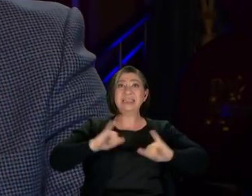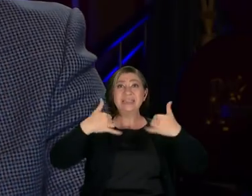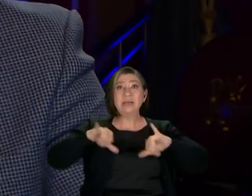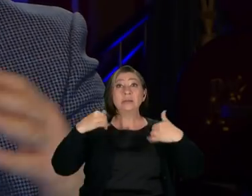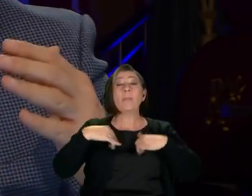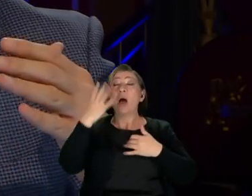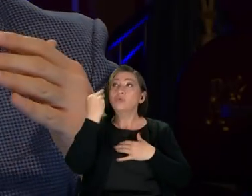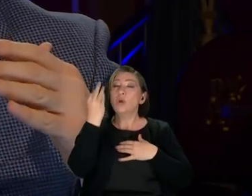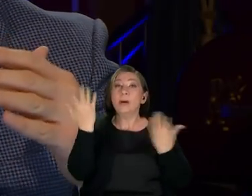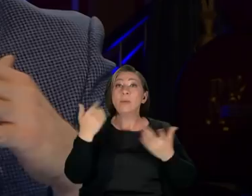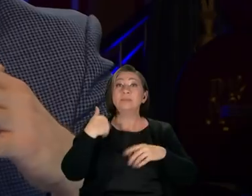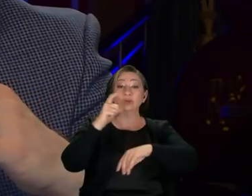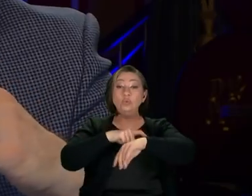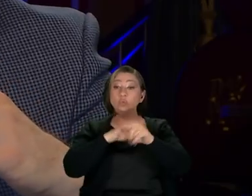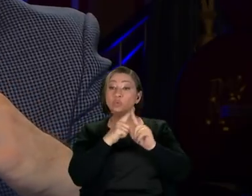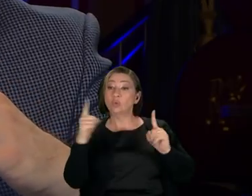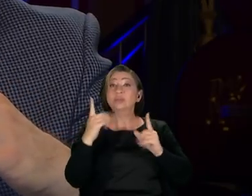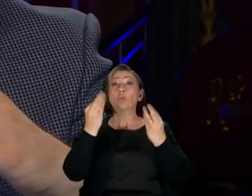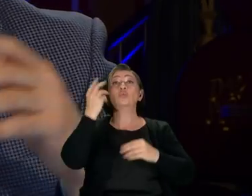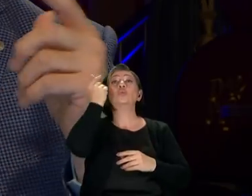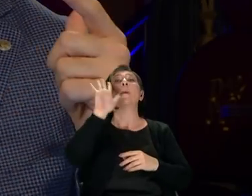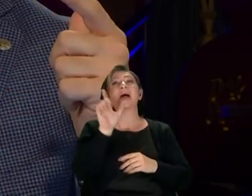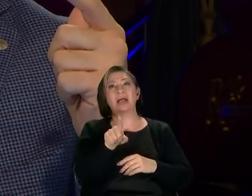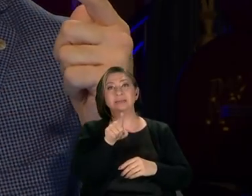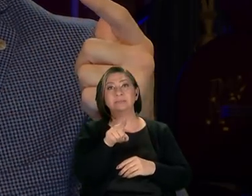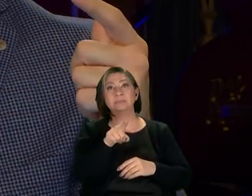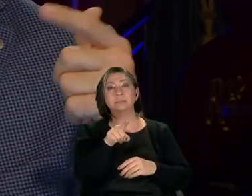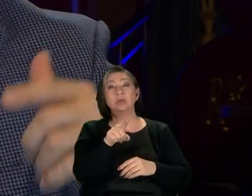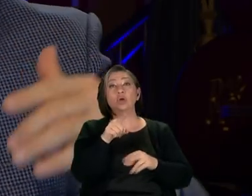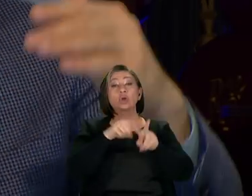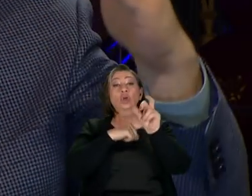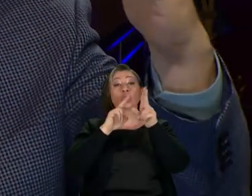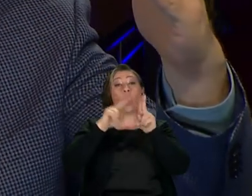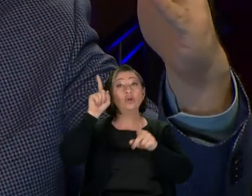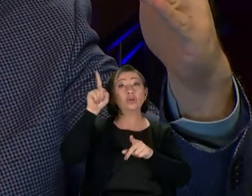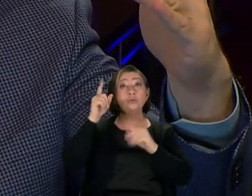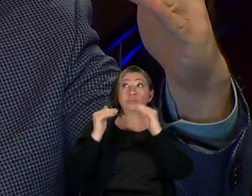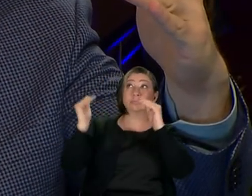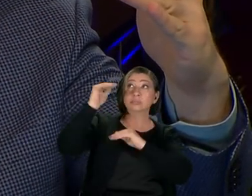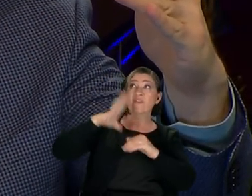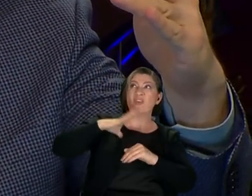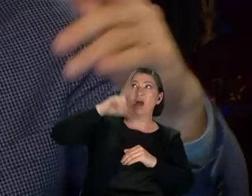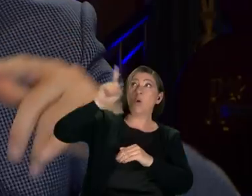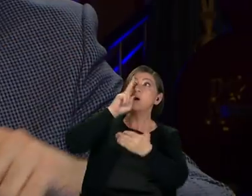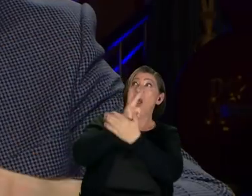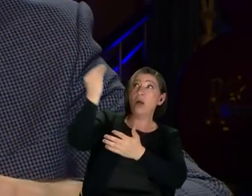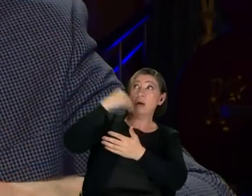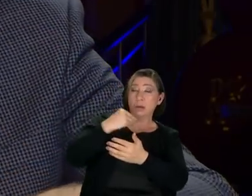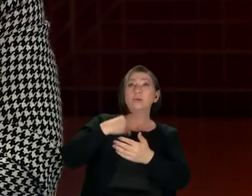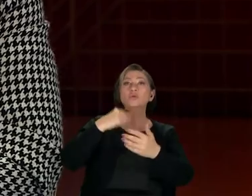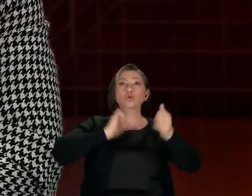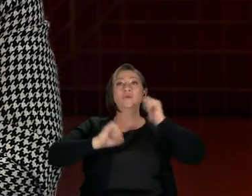falan. Fakat bunların bir süreci olduğunu da unutmamak gerekiyor. Yani YÖK, üstte bir yüksek öğretim kurulu kararı var.